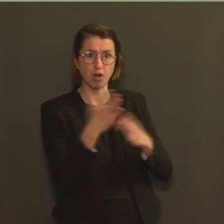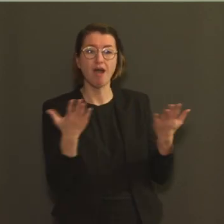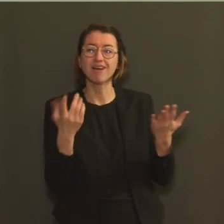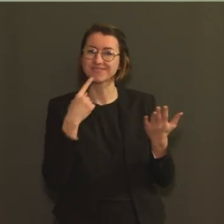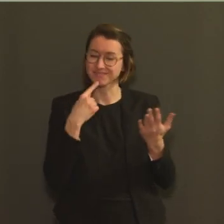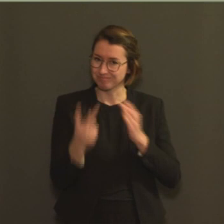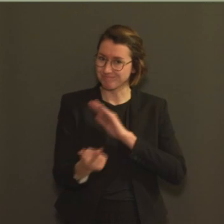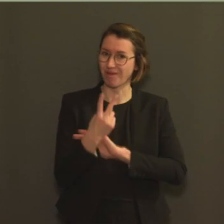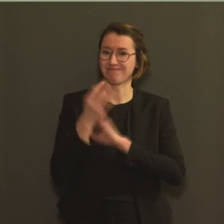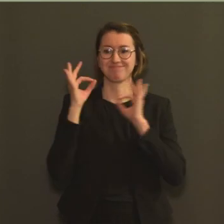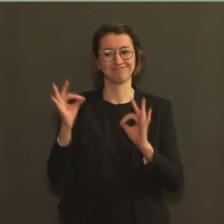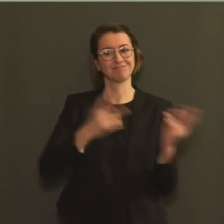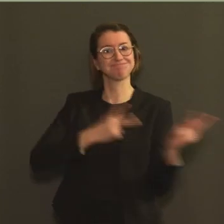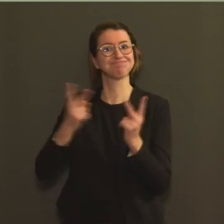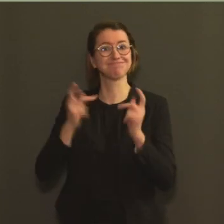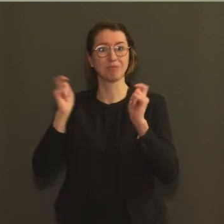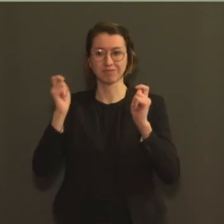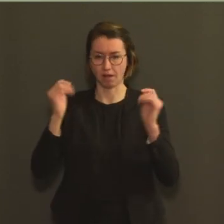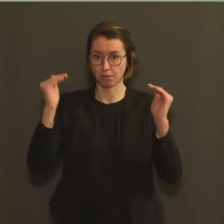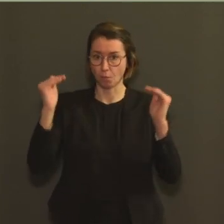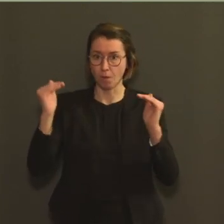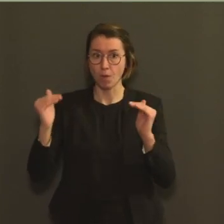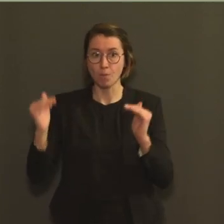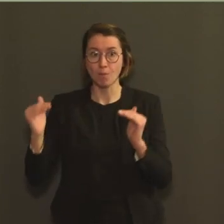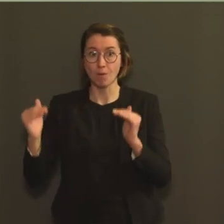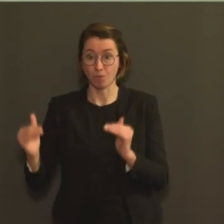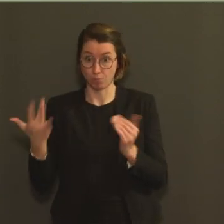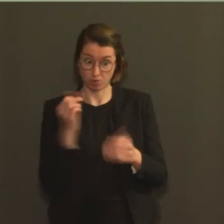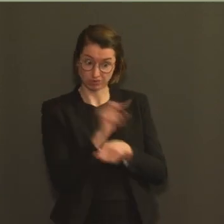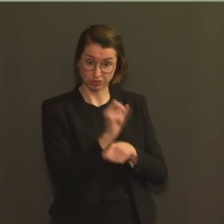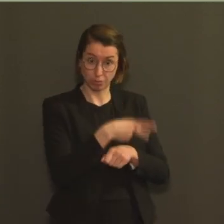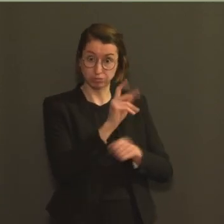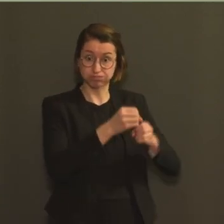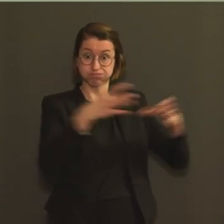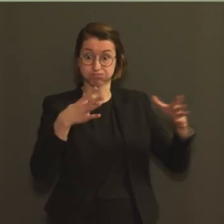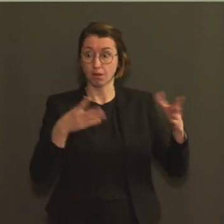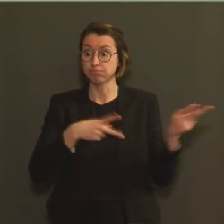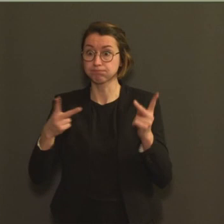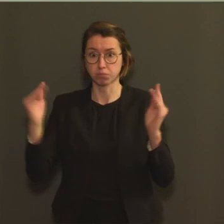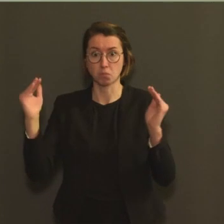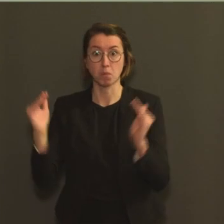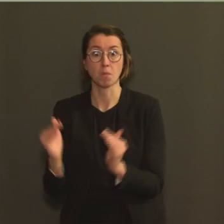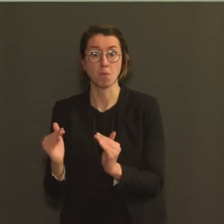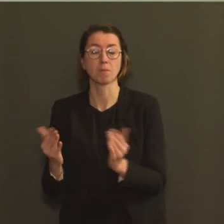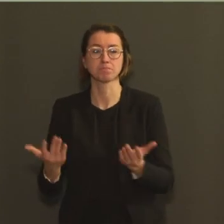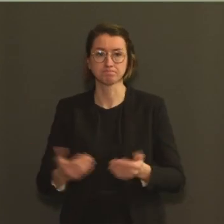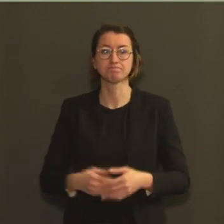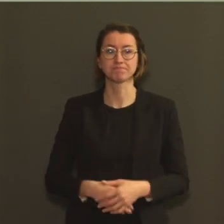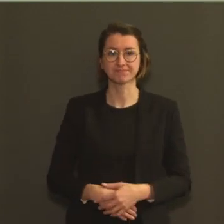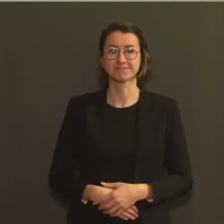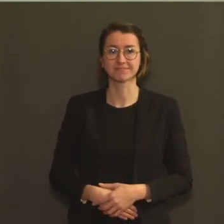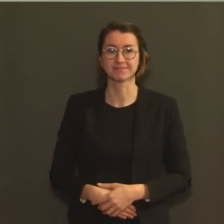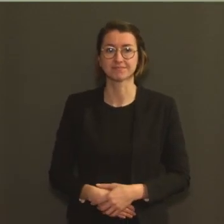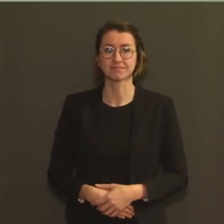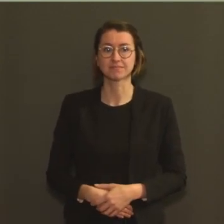total de patients hospitalisés pour Covid dans notre pays. Et nous avons donc actuellement presque moins 2000, en l'occurrence